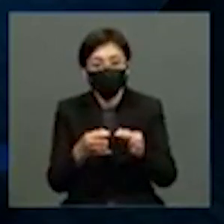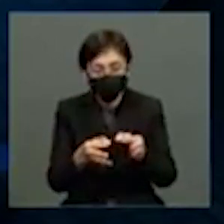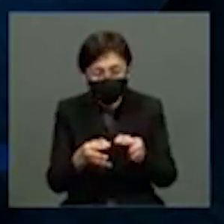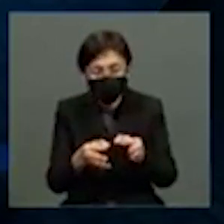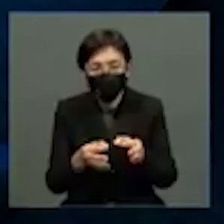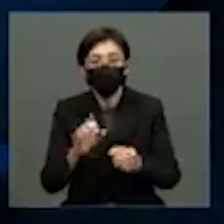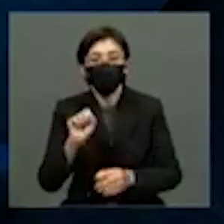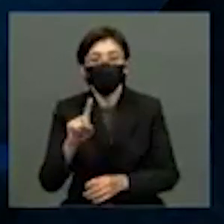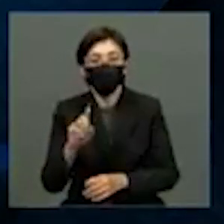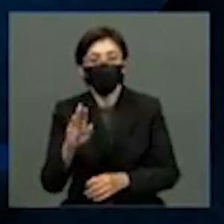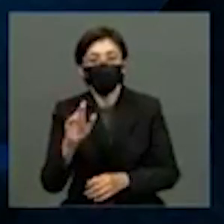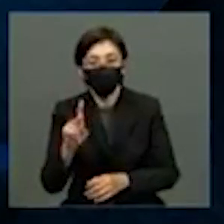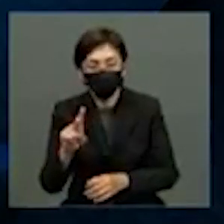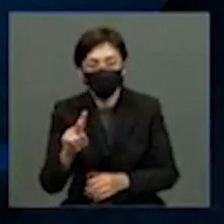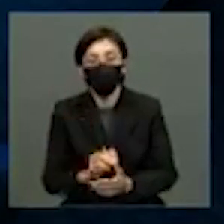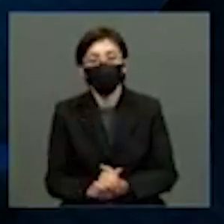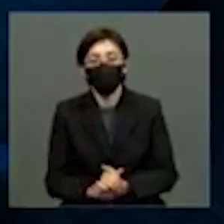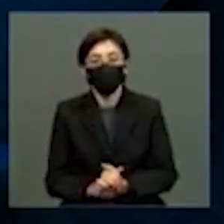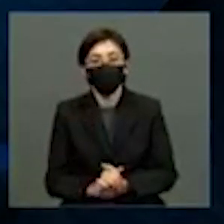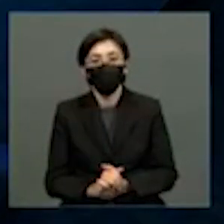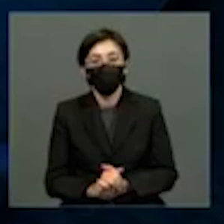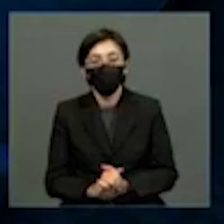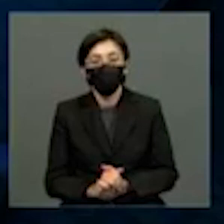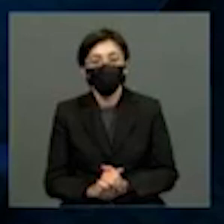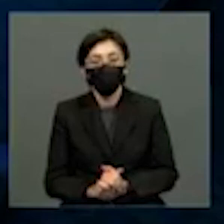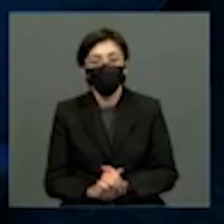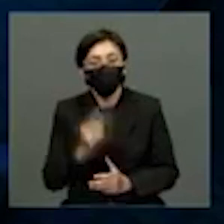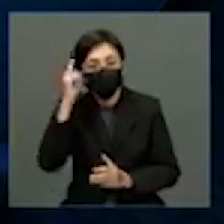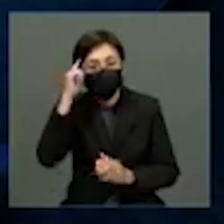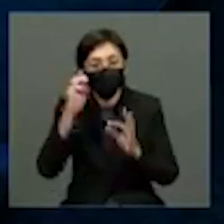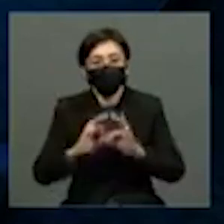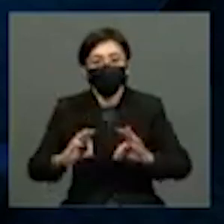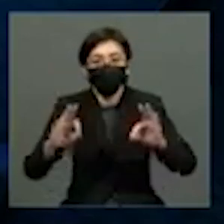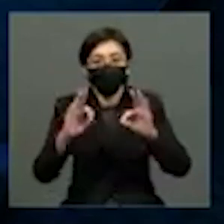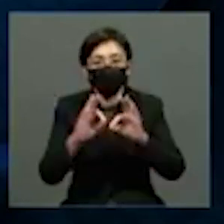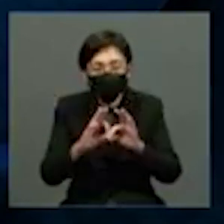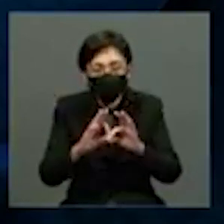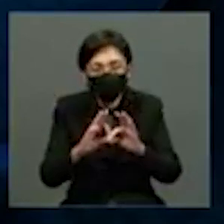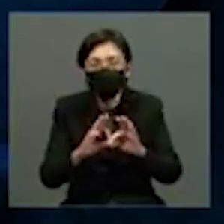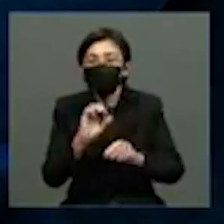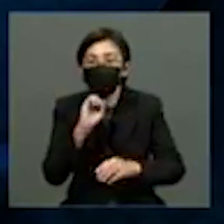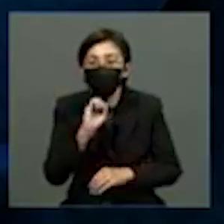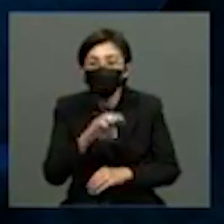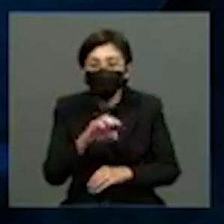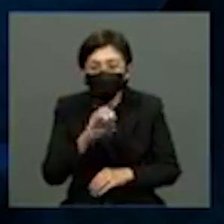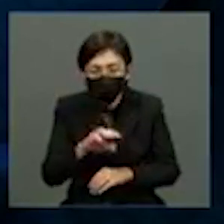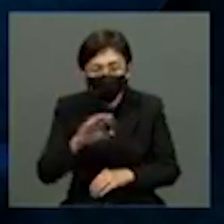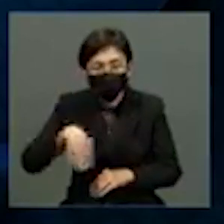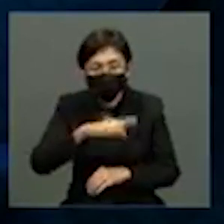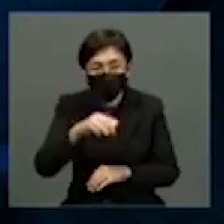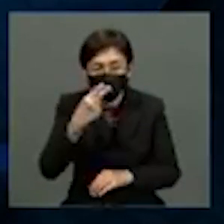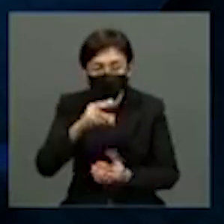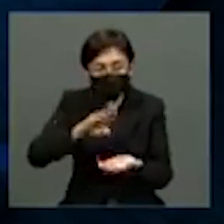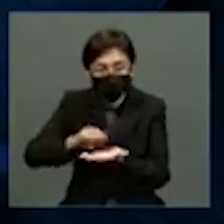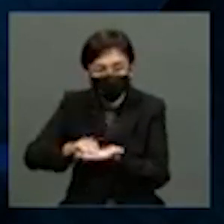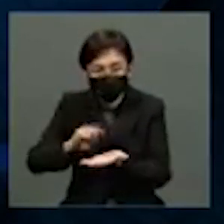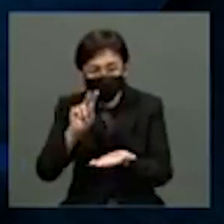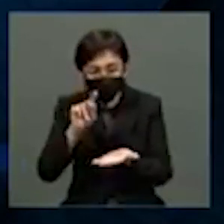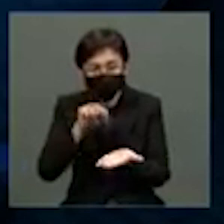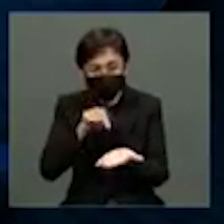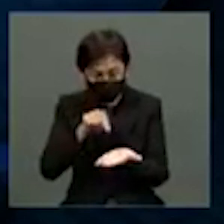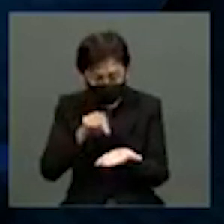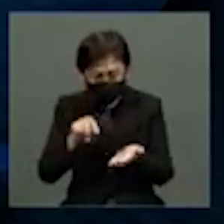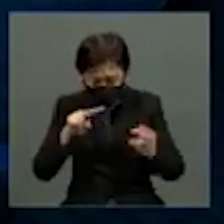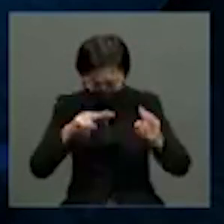คท่านก็ได้มาให้ความสำคัญแล้วก็เน้นย้ำมา ดูชุดข้อมูลต่างๆเหล่านี้นะครับแล้ว